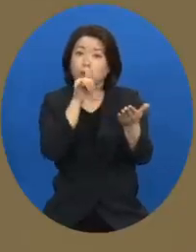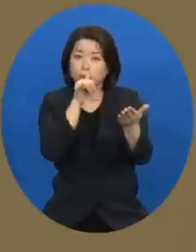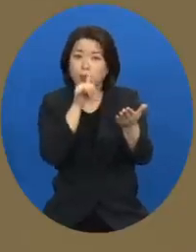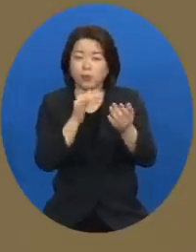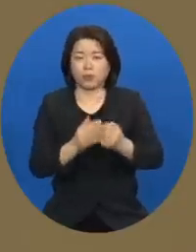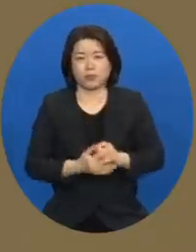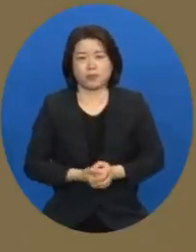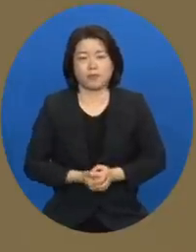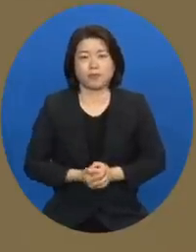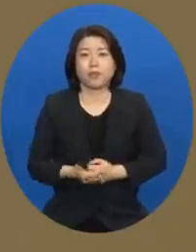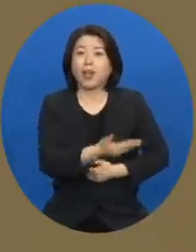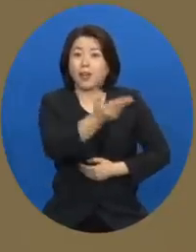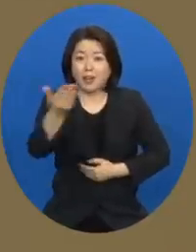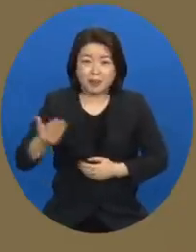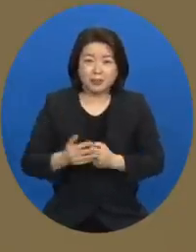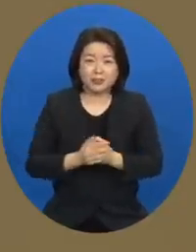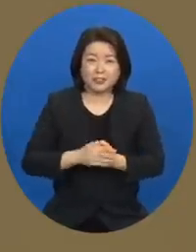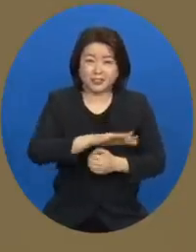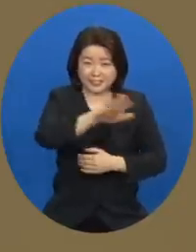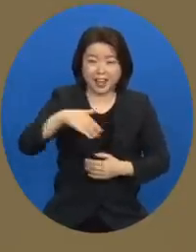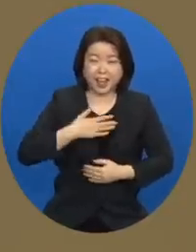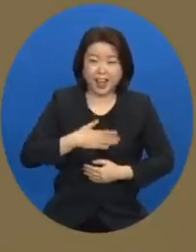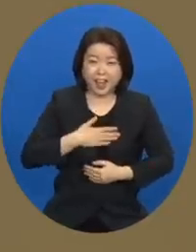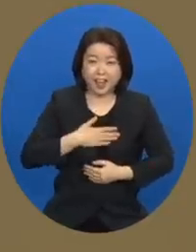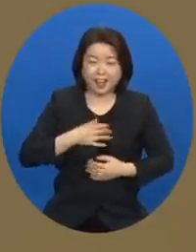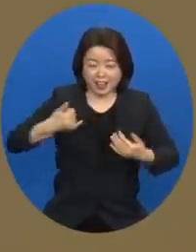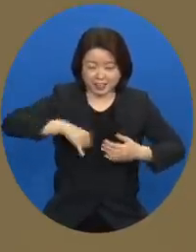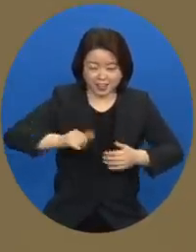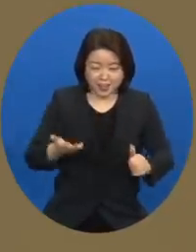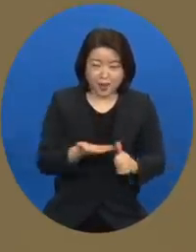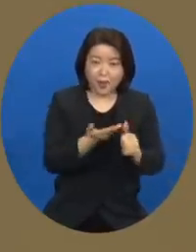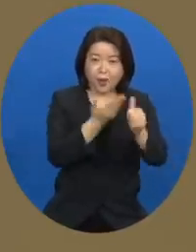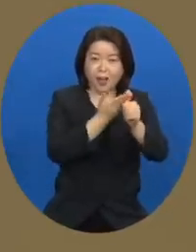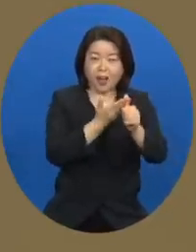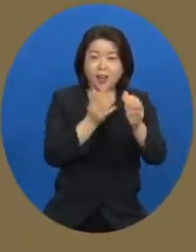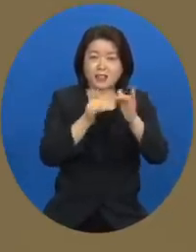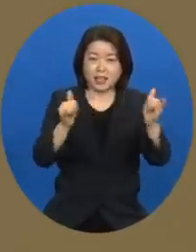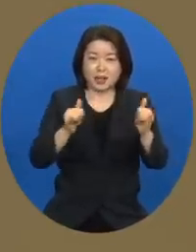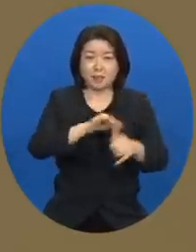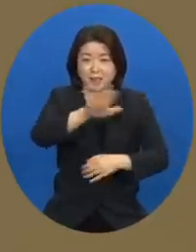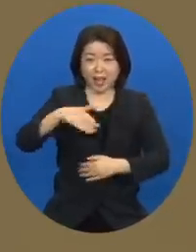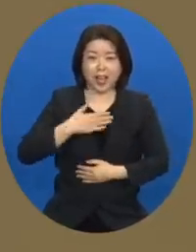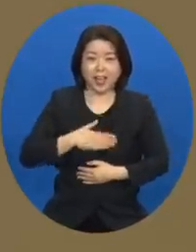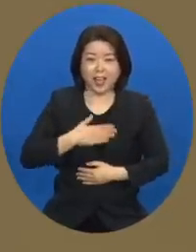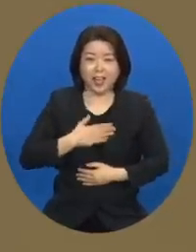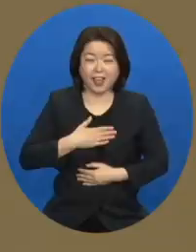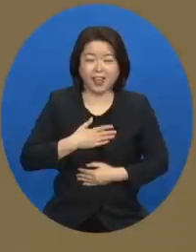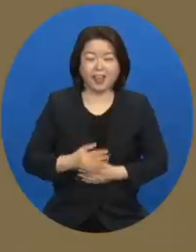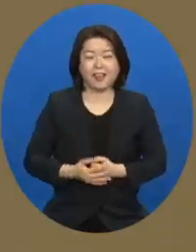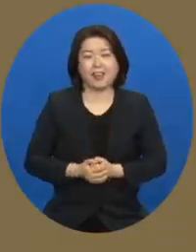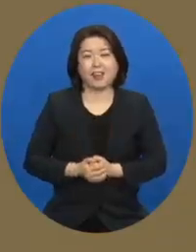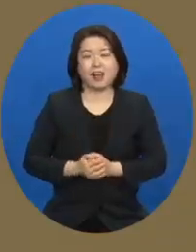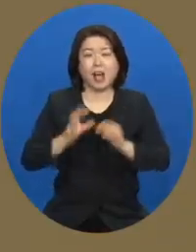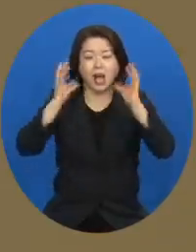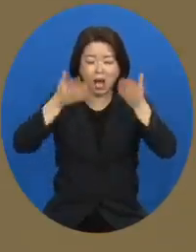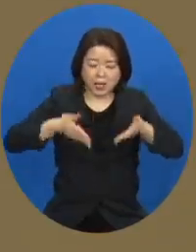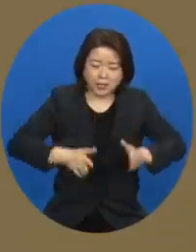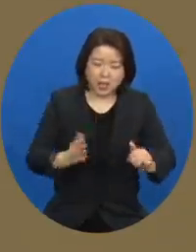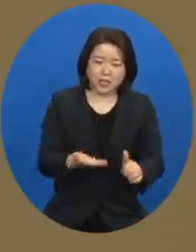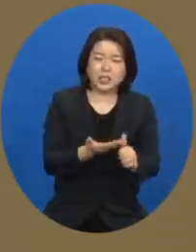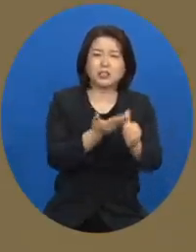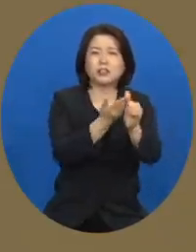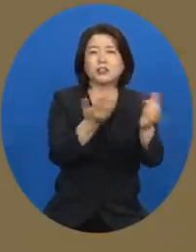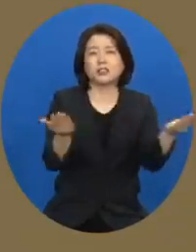있습니다. 여러분, 자녀를 낳아 길러 보시는 분들은 아시죠? 아이 낳아 기르는